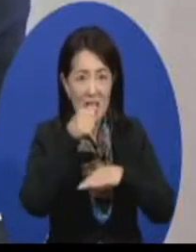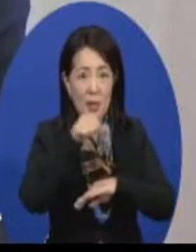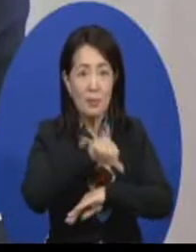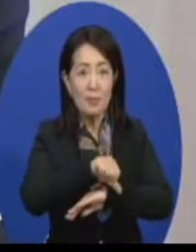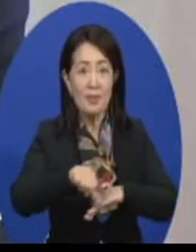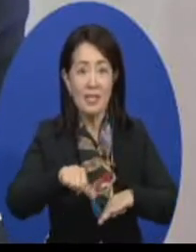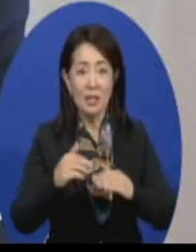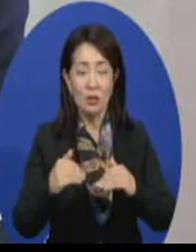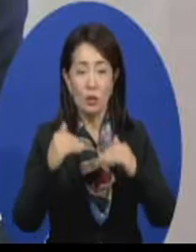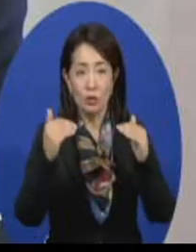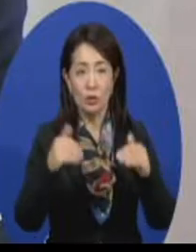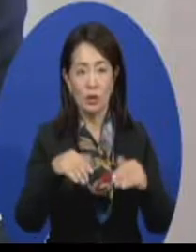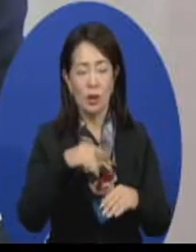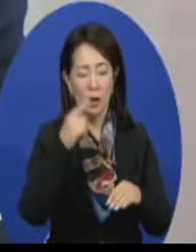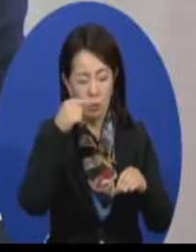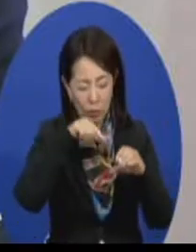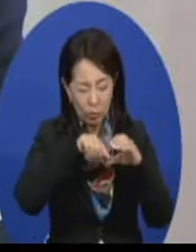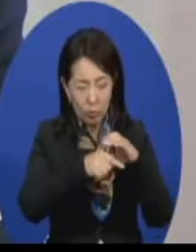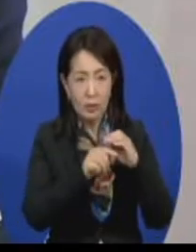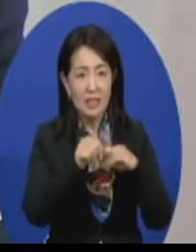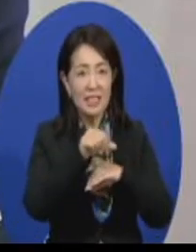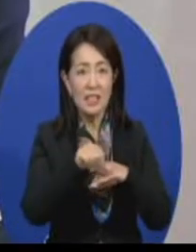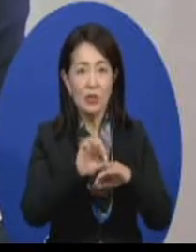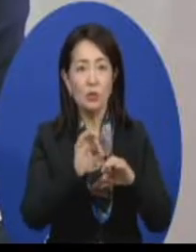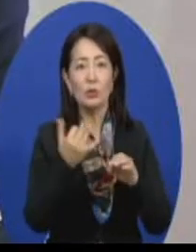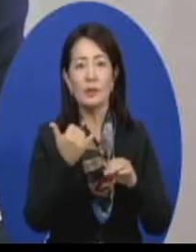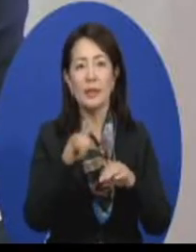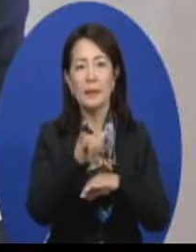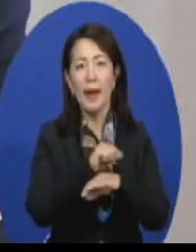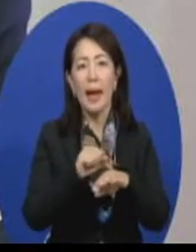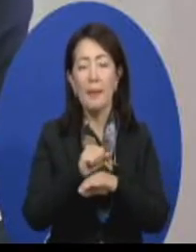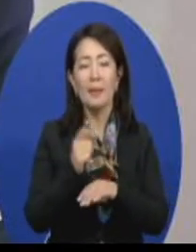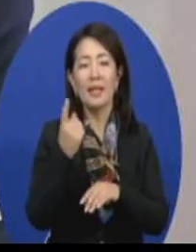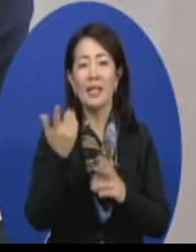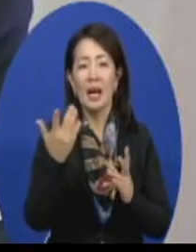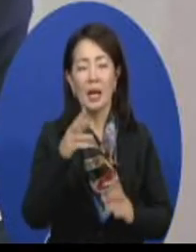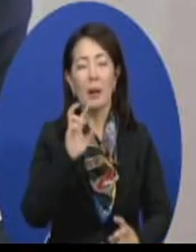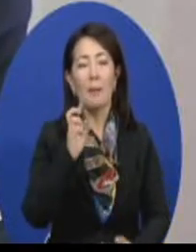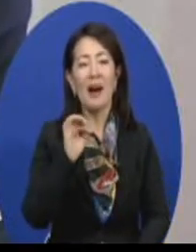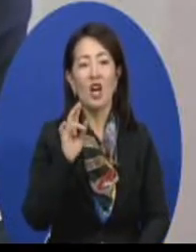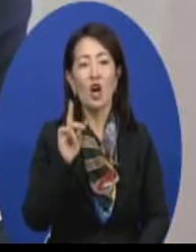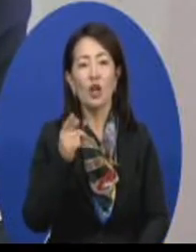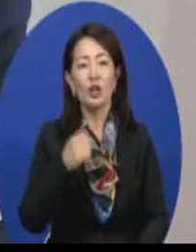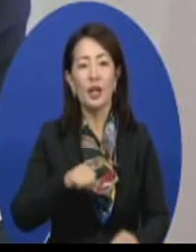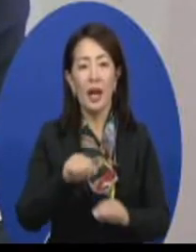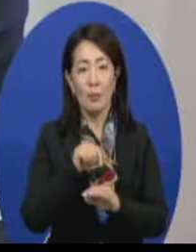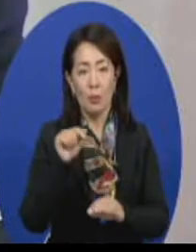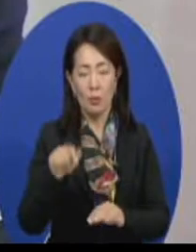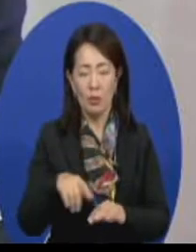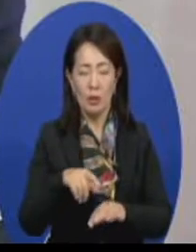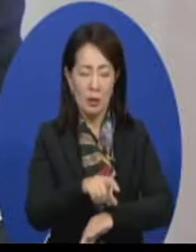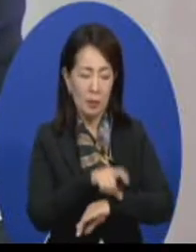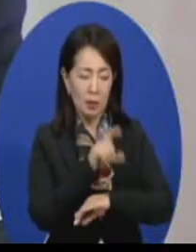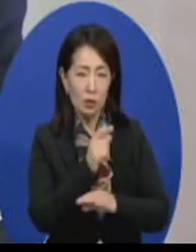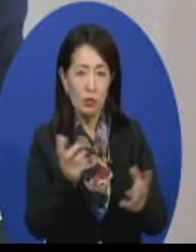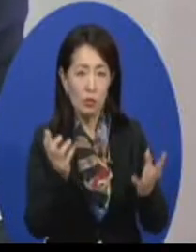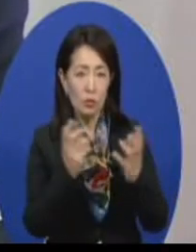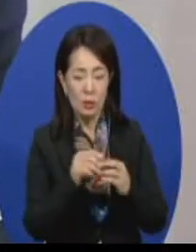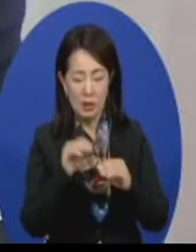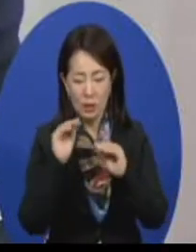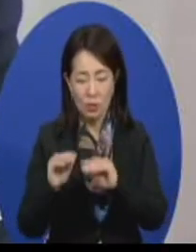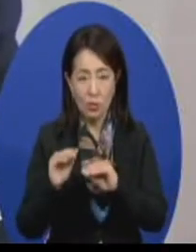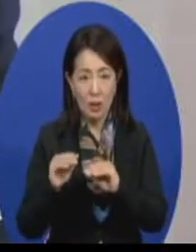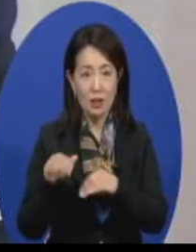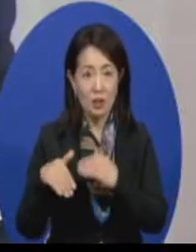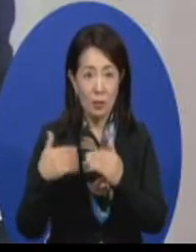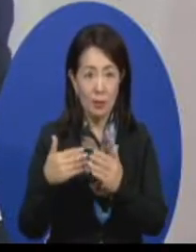Тэгэхээр одоо энэ дурангийн эсслийг хийдэггүй бас нэг цөөхөн аймгийн нэг маань Баян Өлгийн аймаг байгаад байгаа. Тэгээ боловсон хүчнээ бас сургаж